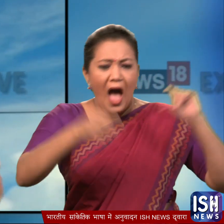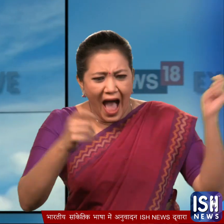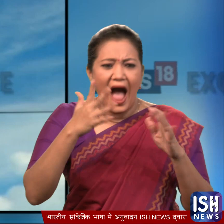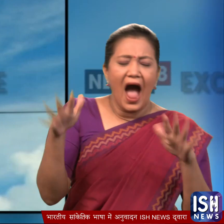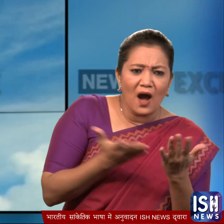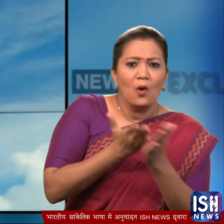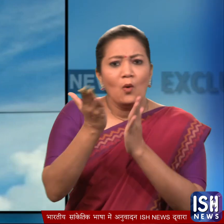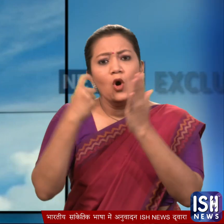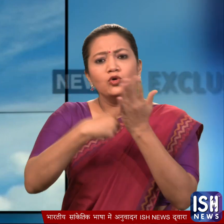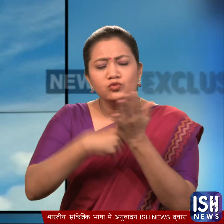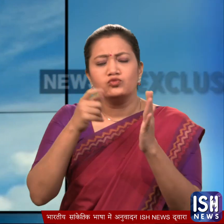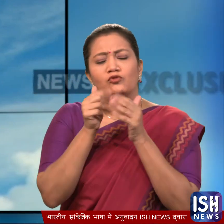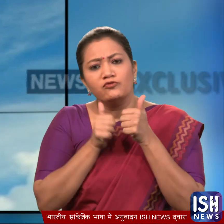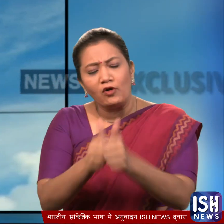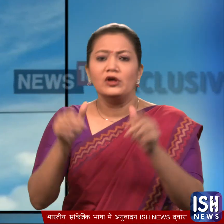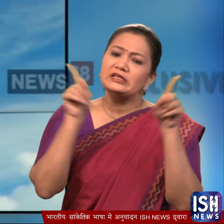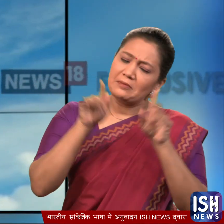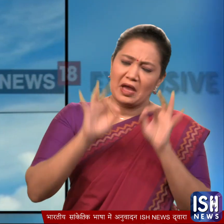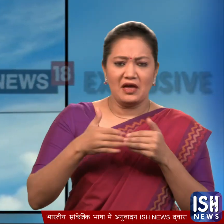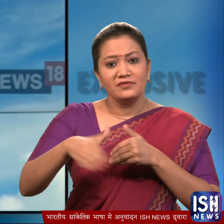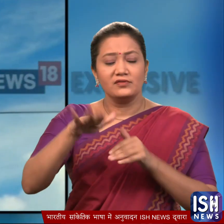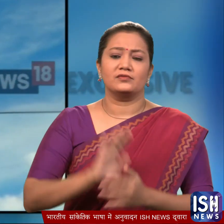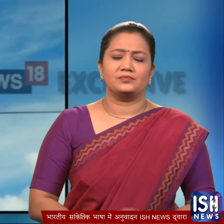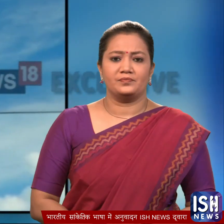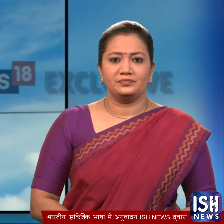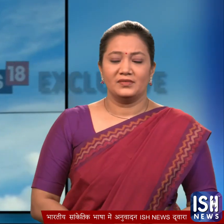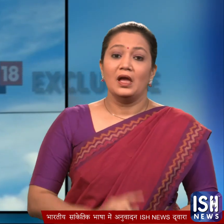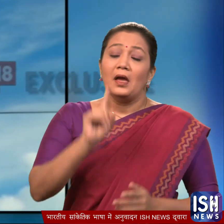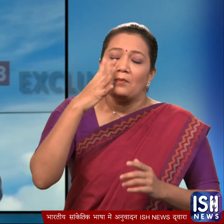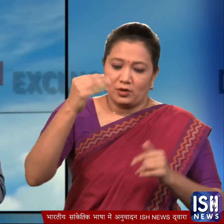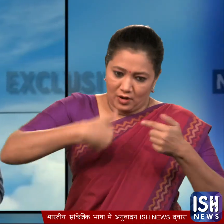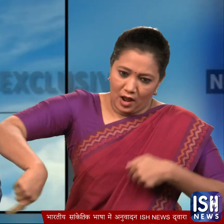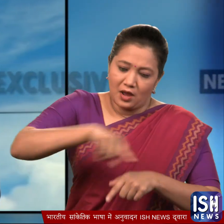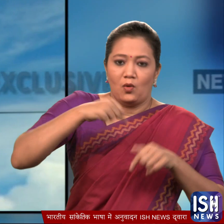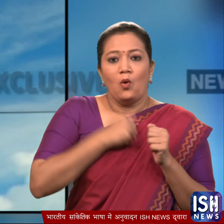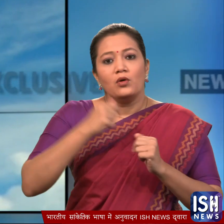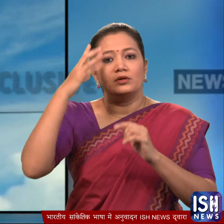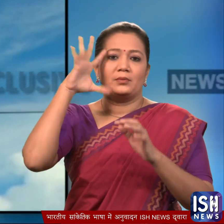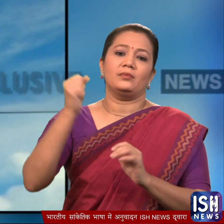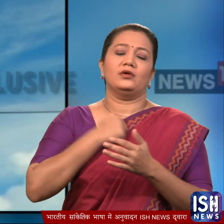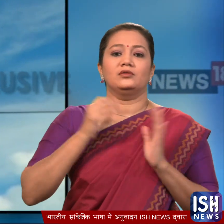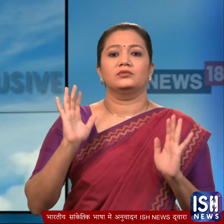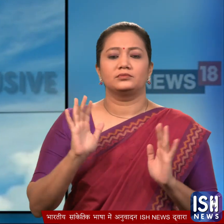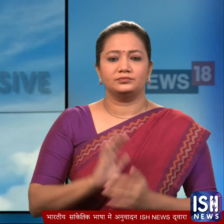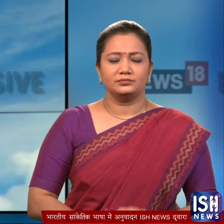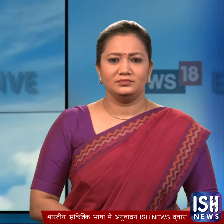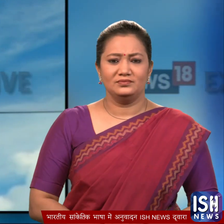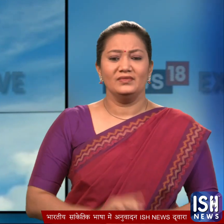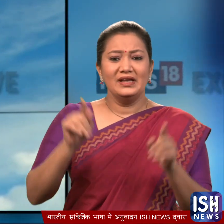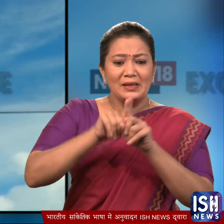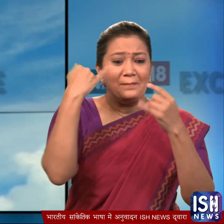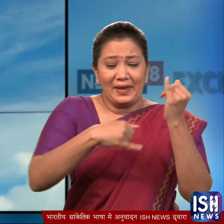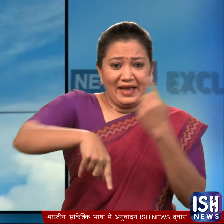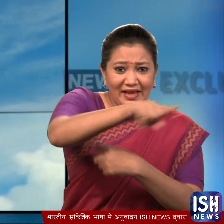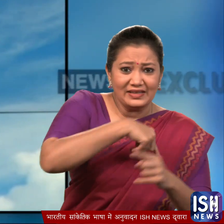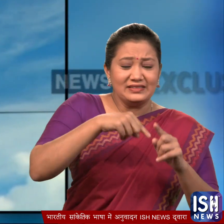अपने तरीके और कानून के हिसाब से करती है और कर भी रही है। हमको तो बस अपना काम याद रखना है। हम लोगों को ऐसे